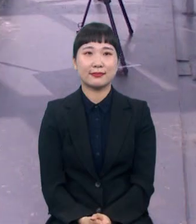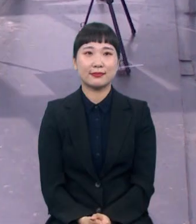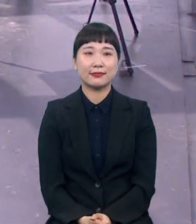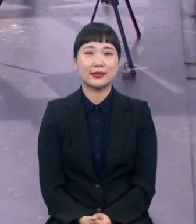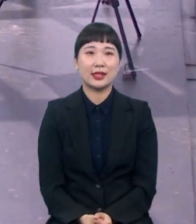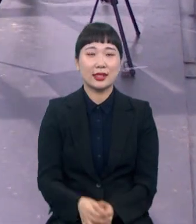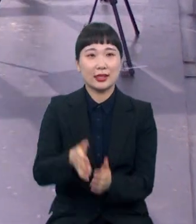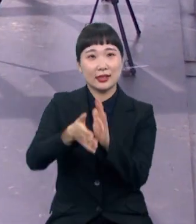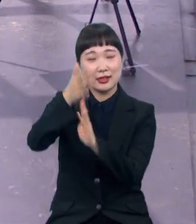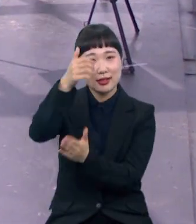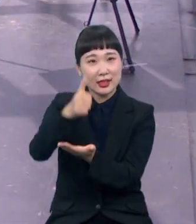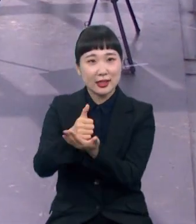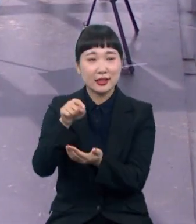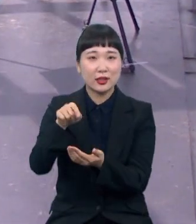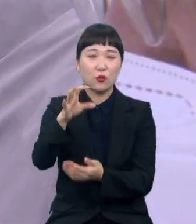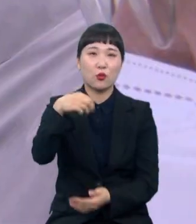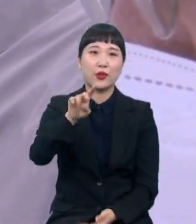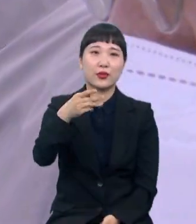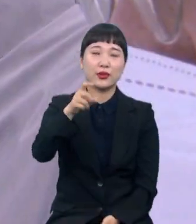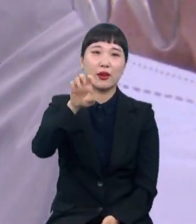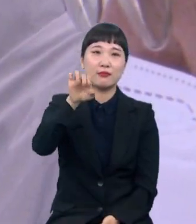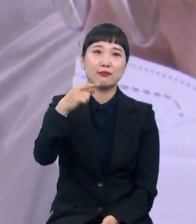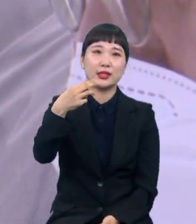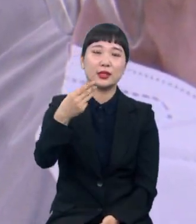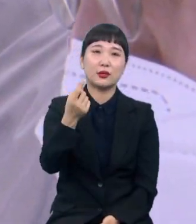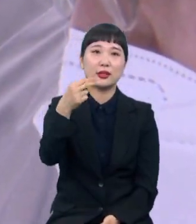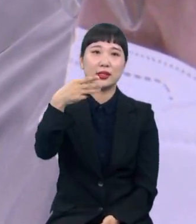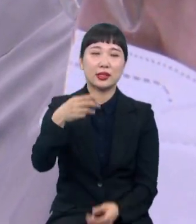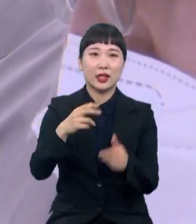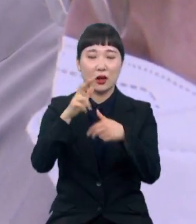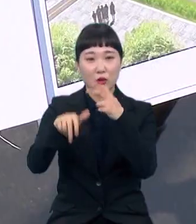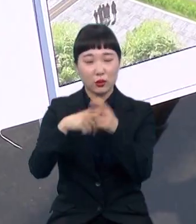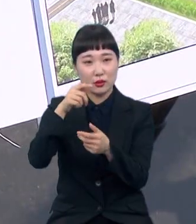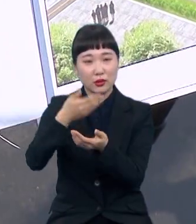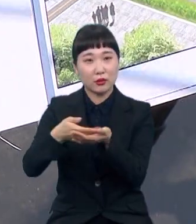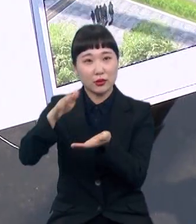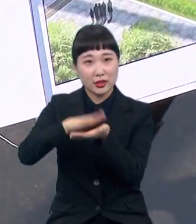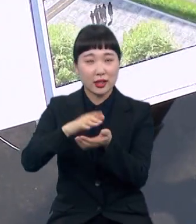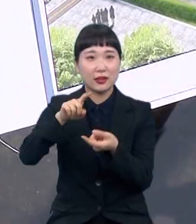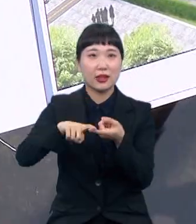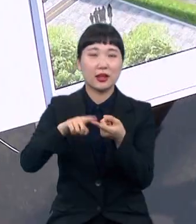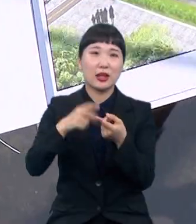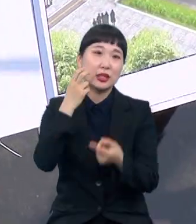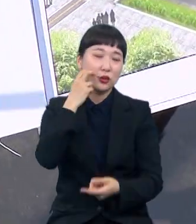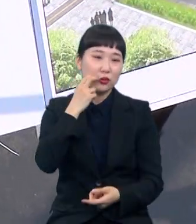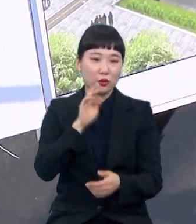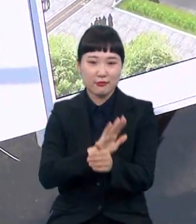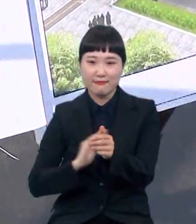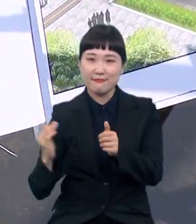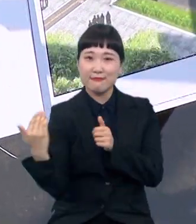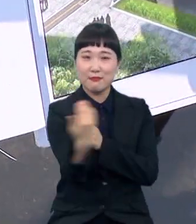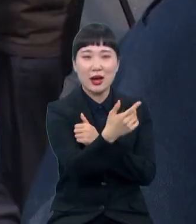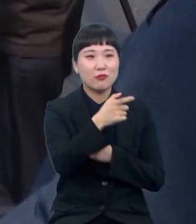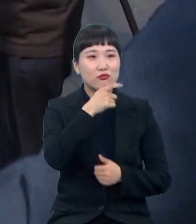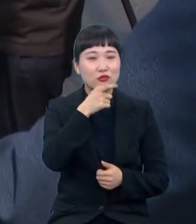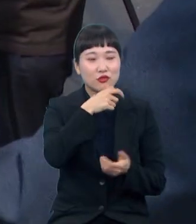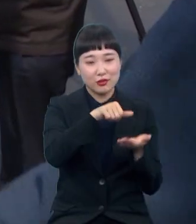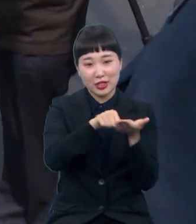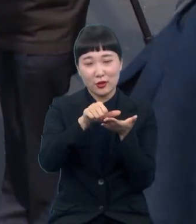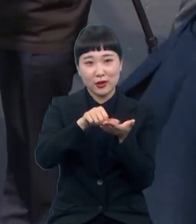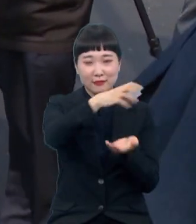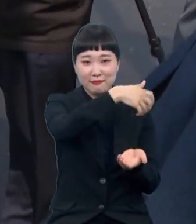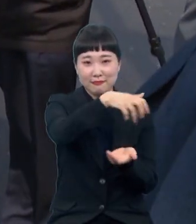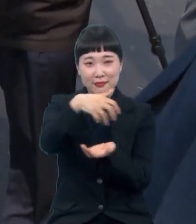박 시장은 워터프론트 공사 현장도 찾았습니다. 워터프론트는 송도를 둘러싸고 있는 수자원을 활용해 친수